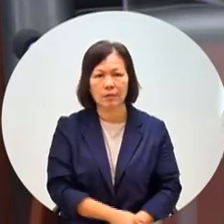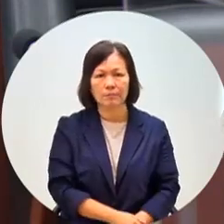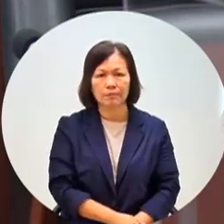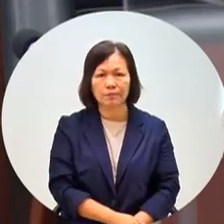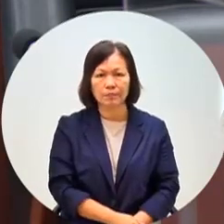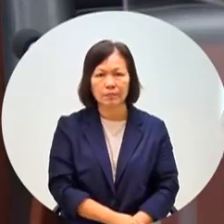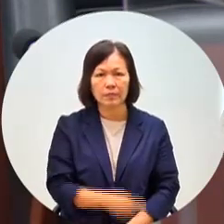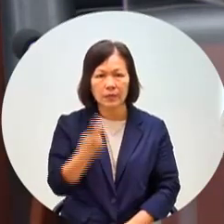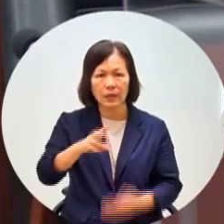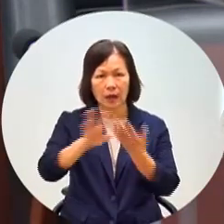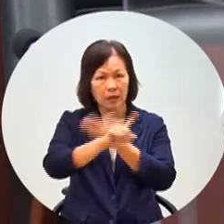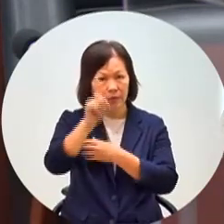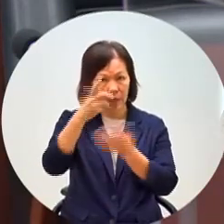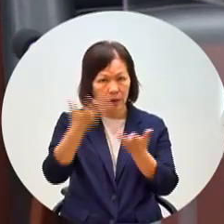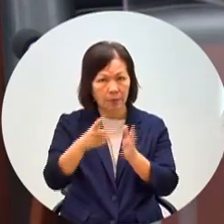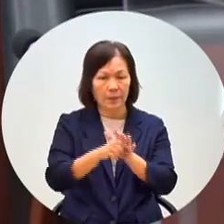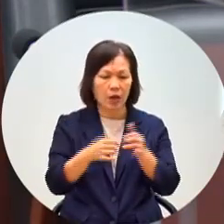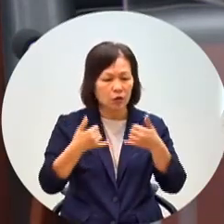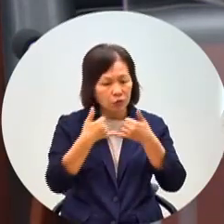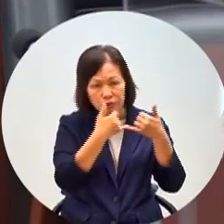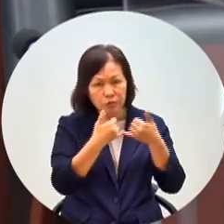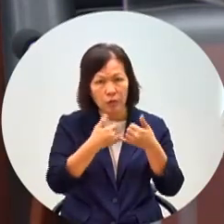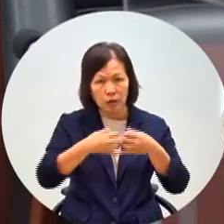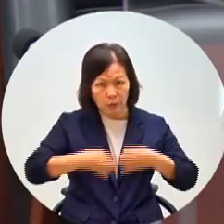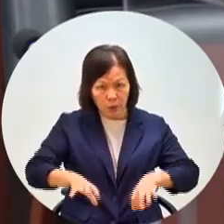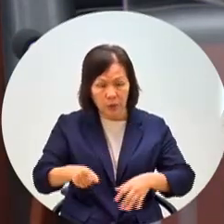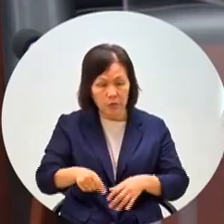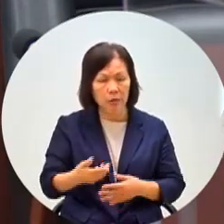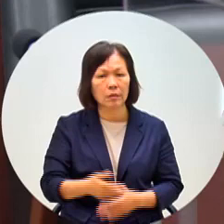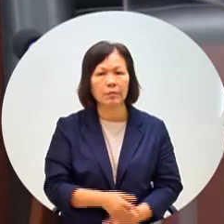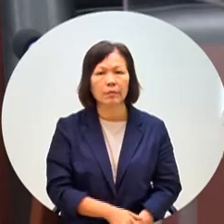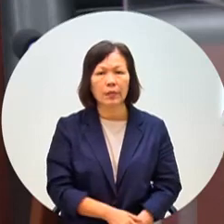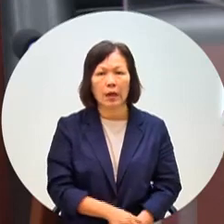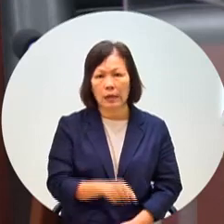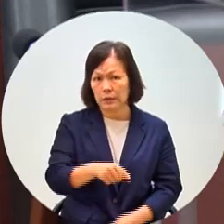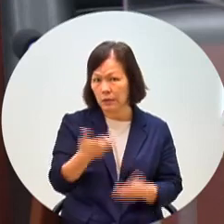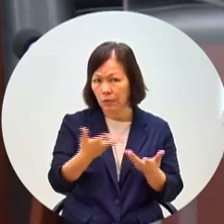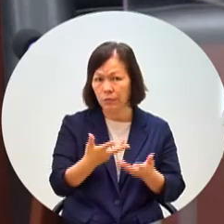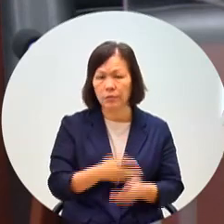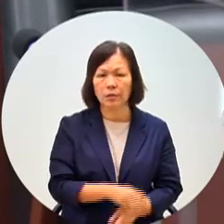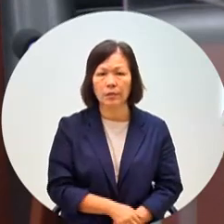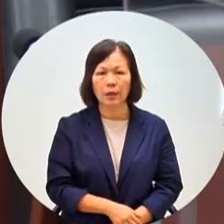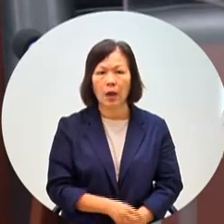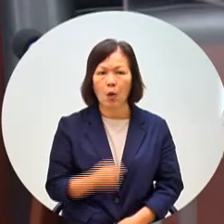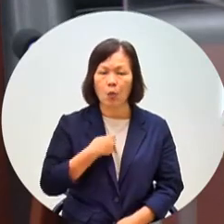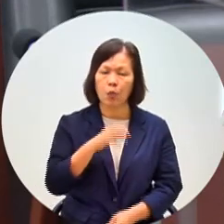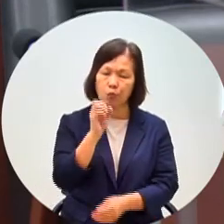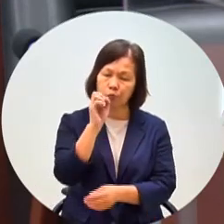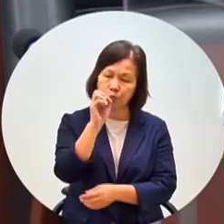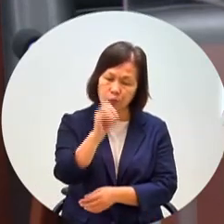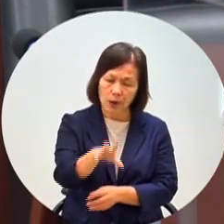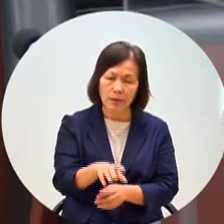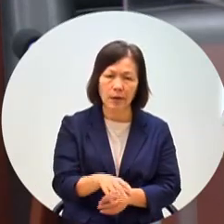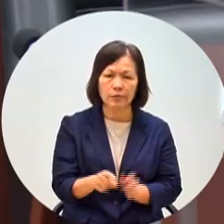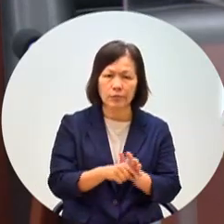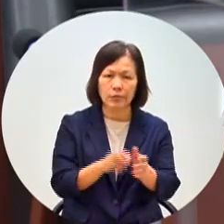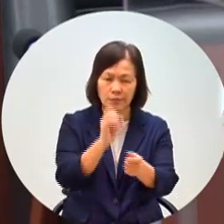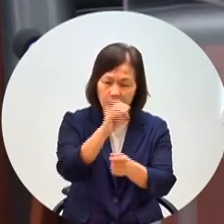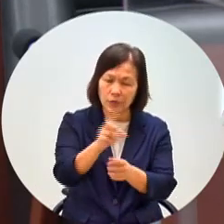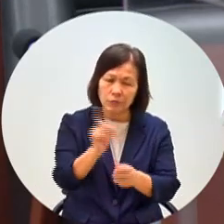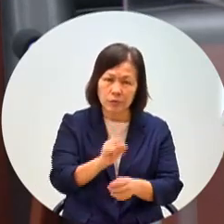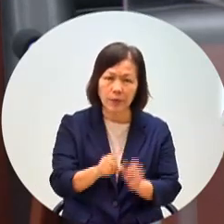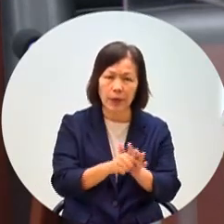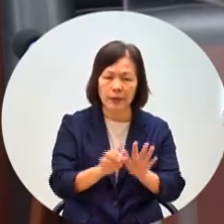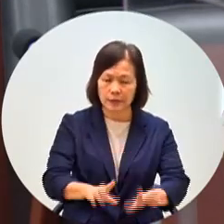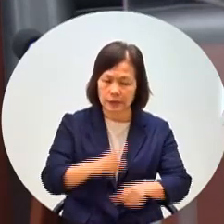外一部分西瓜农损，其实这部分雅竹为什么会一直很探讨说我们为什